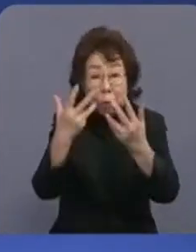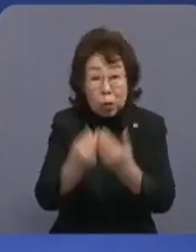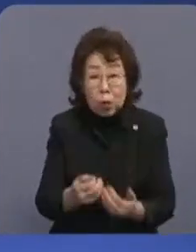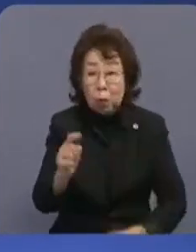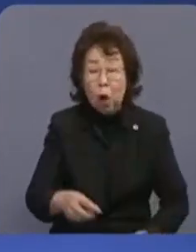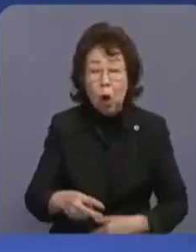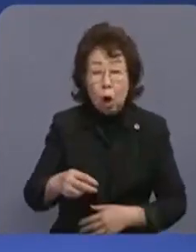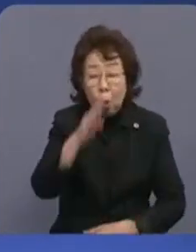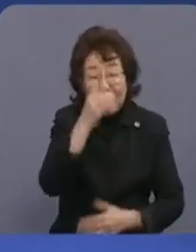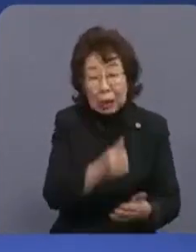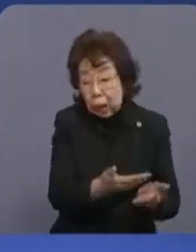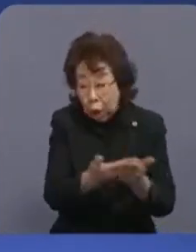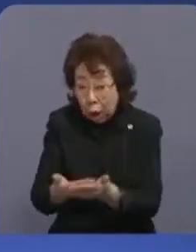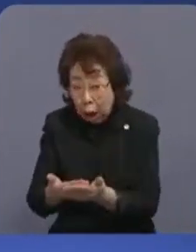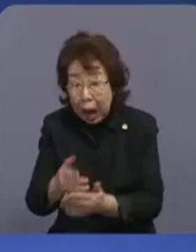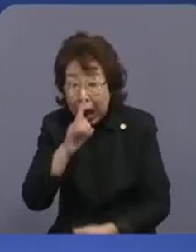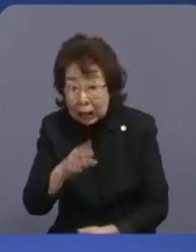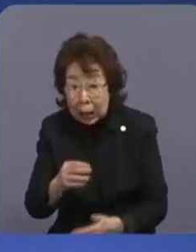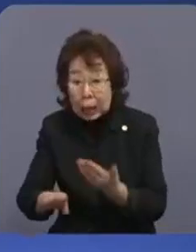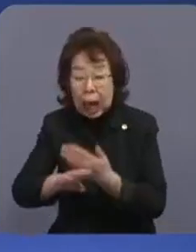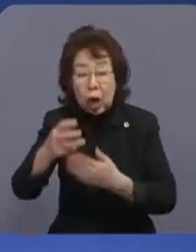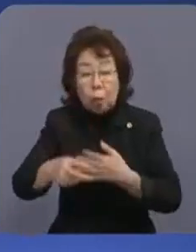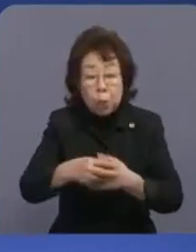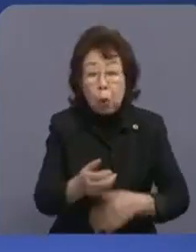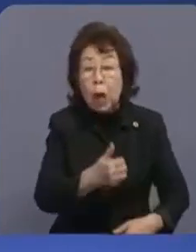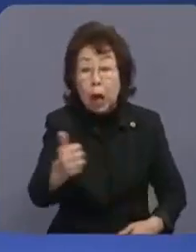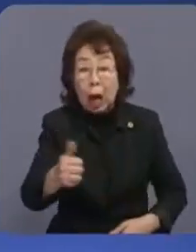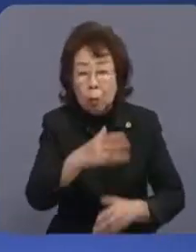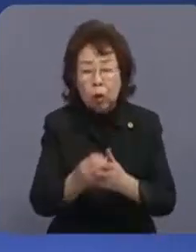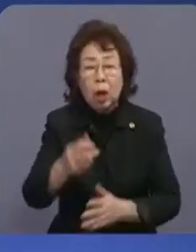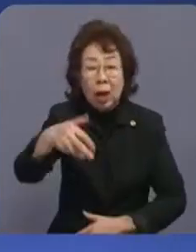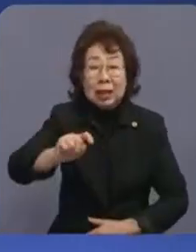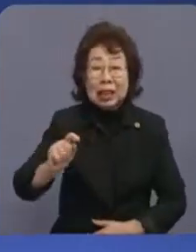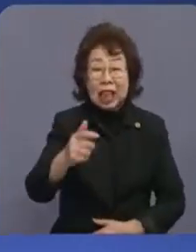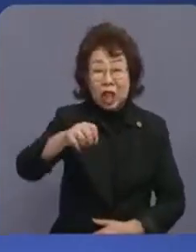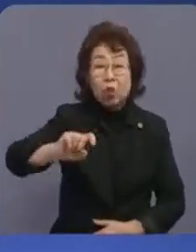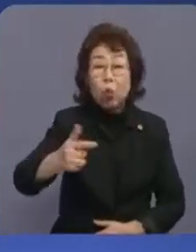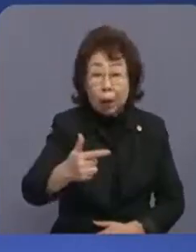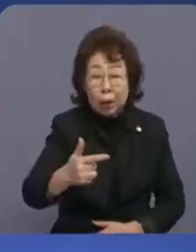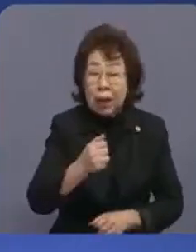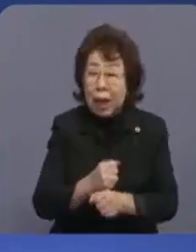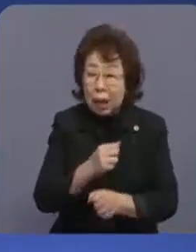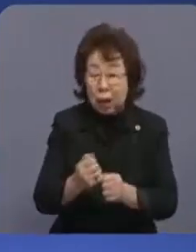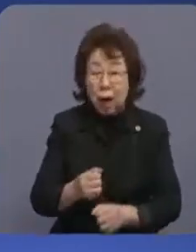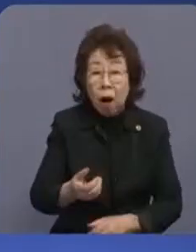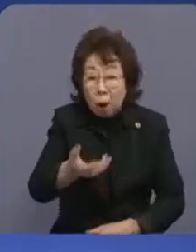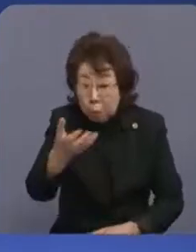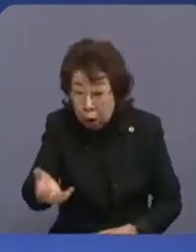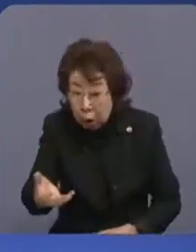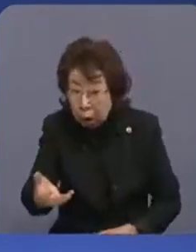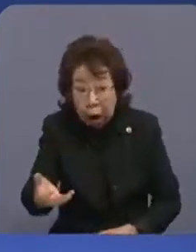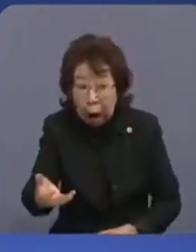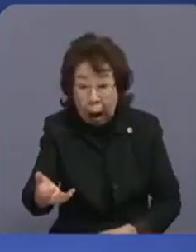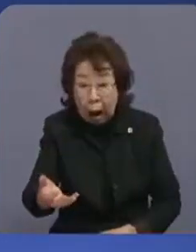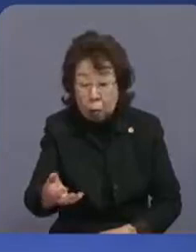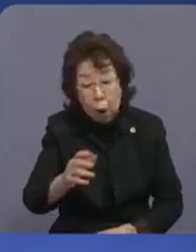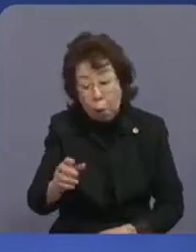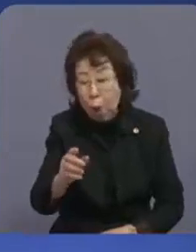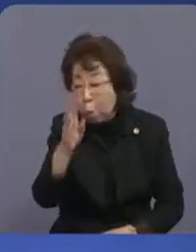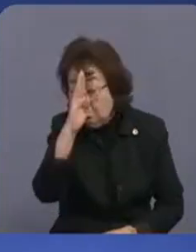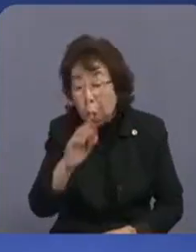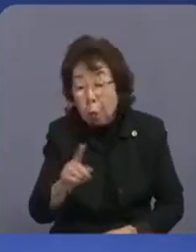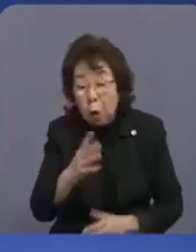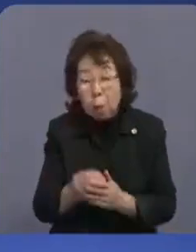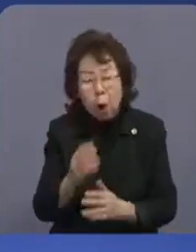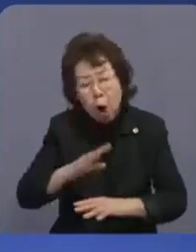환자가 수용이 안 돼서 다른 병원으로 로 가야 하는 상황을 전원이라고 말하는데요 뭐 어느 병원에서 환자가 어떤 증상이 있는데